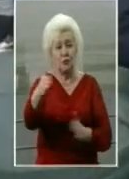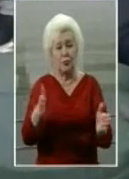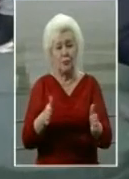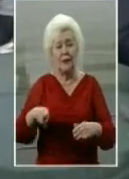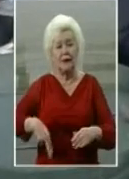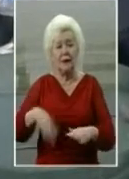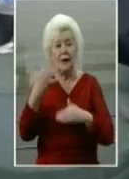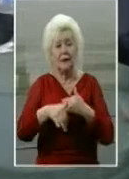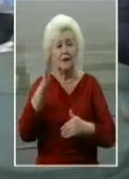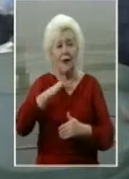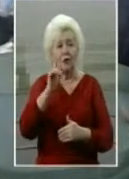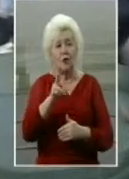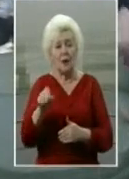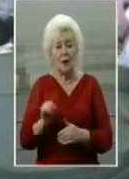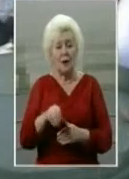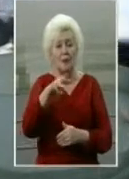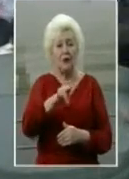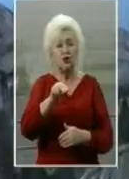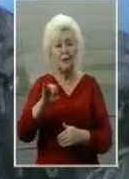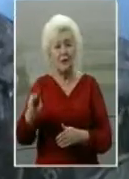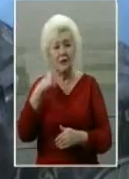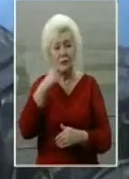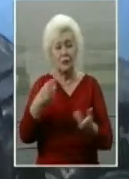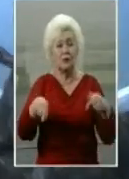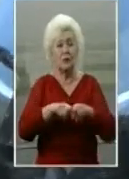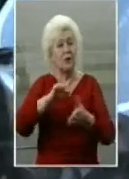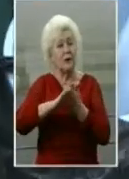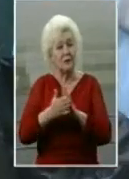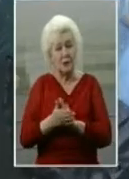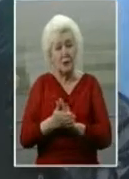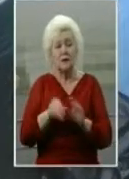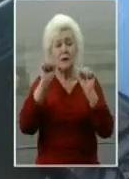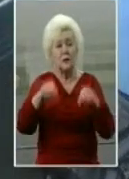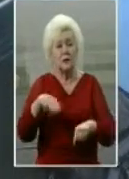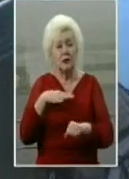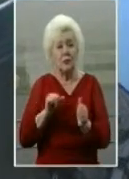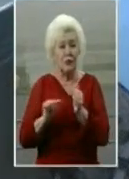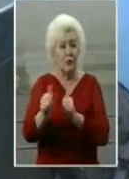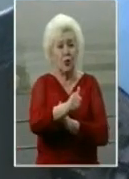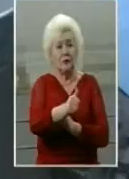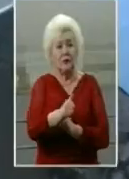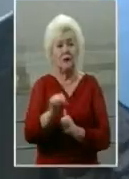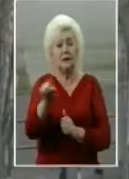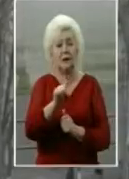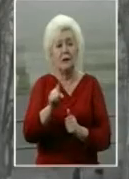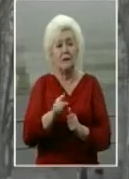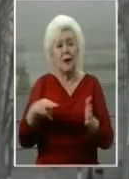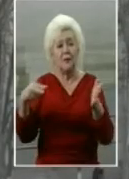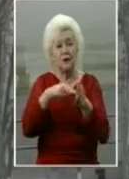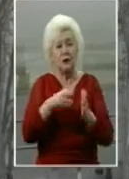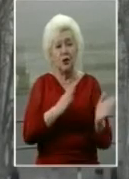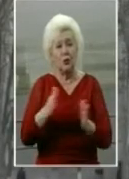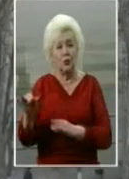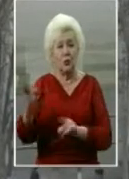Директор Херсонського водоканалу Михайло Чемериз говорить, що такої ситуації можна було уникнути, підключивши гуртожиток і